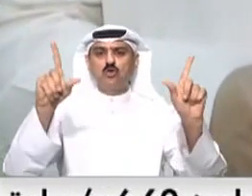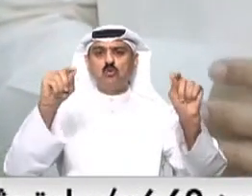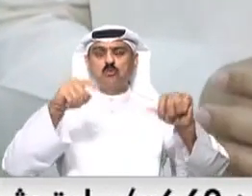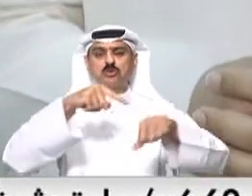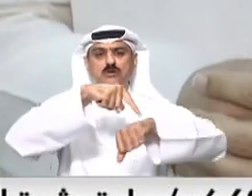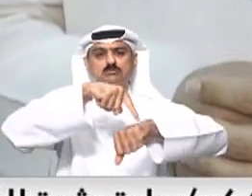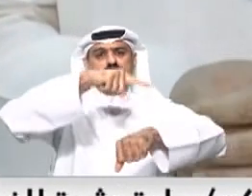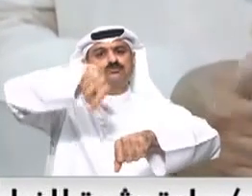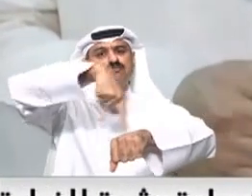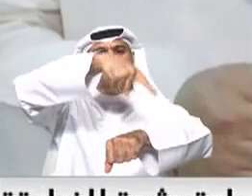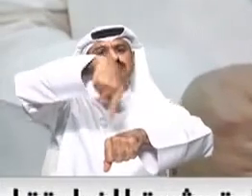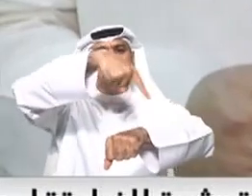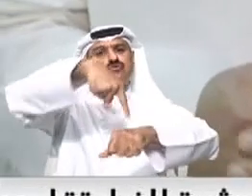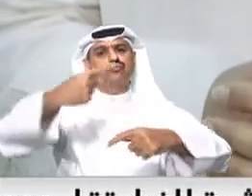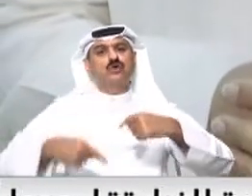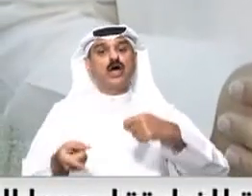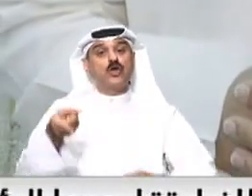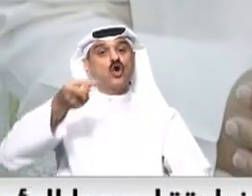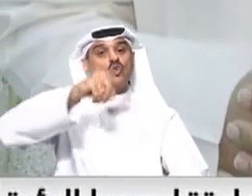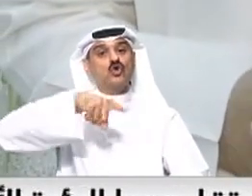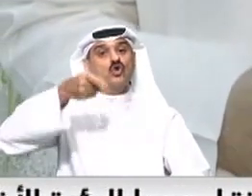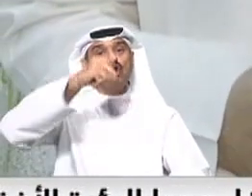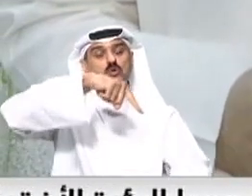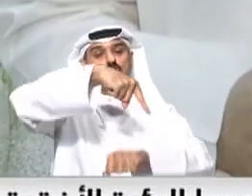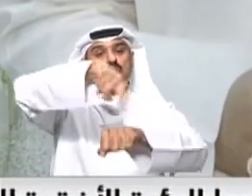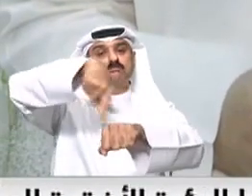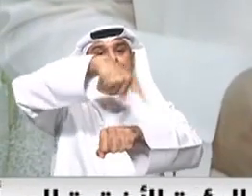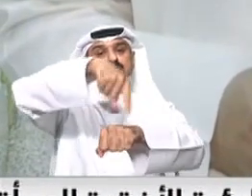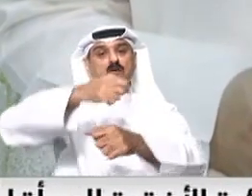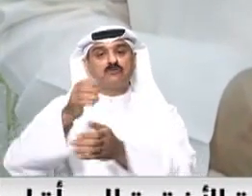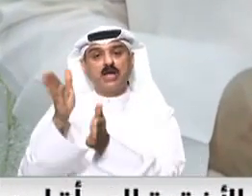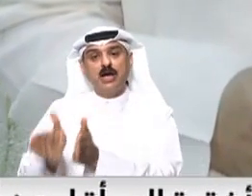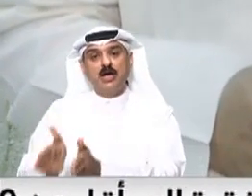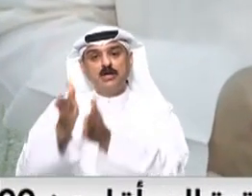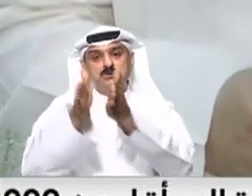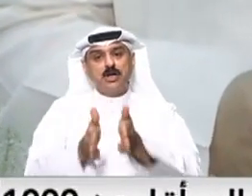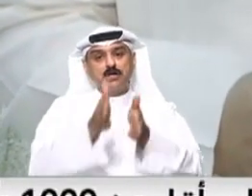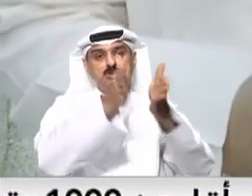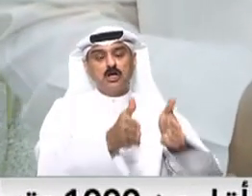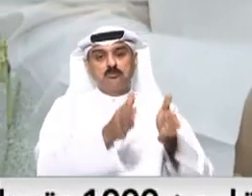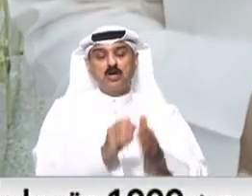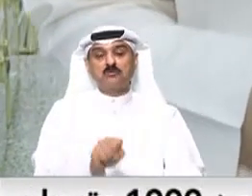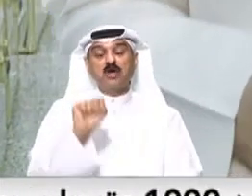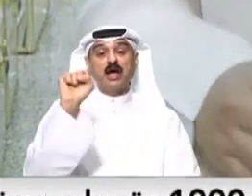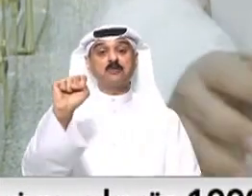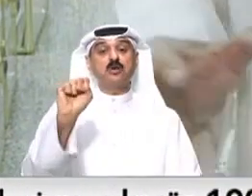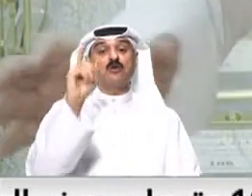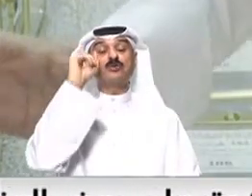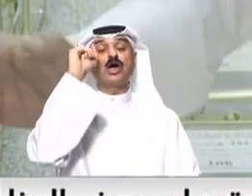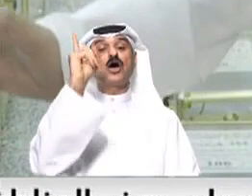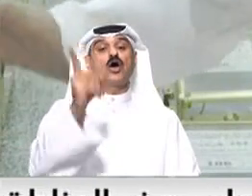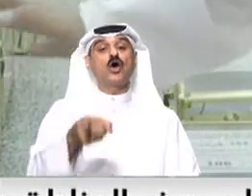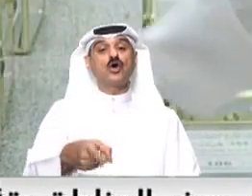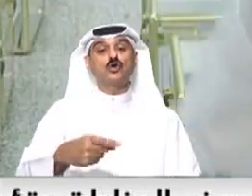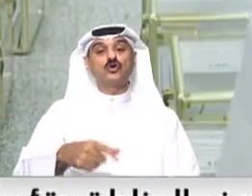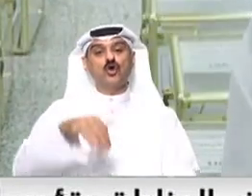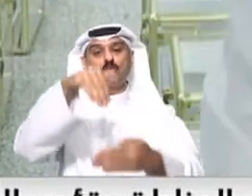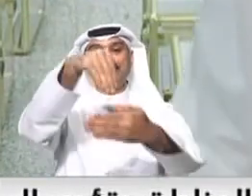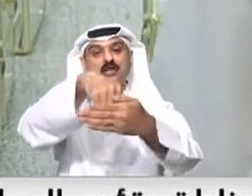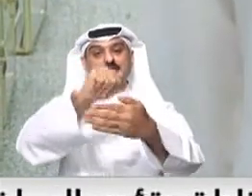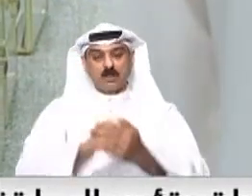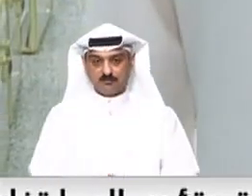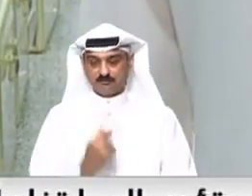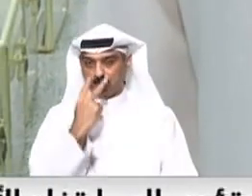ساعات متواصلة يوميا من أجل تجهيز كل ما هو متطلب ليوم الاقتراع. وكما تشاهدون يعني